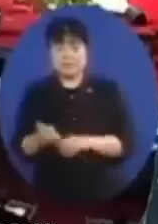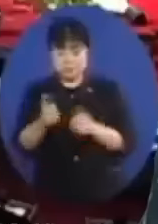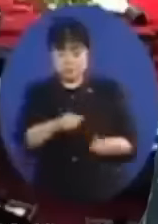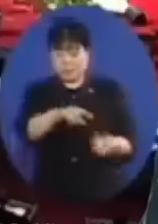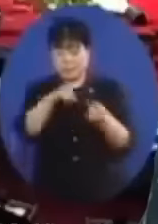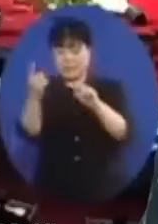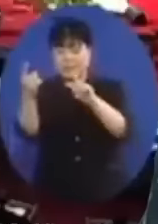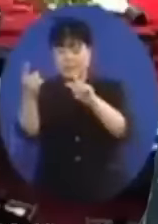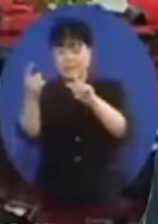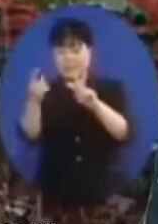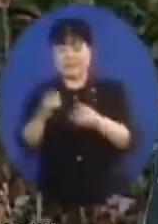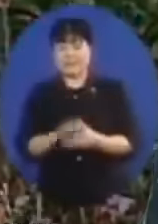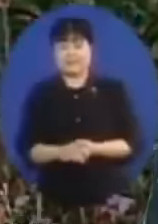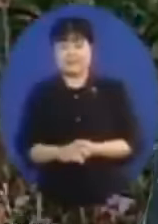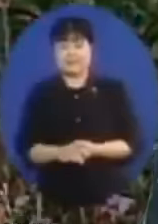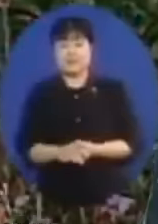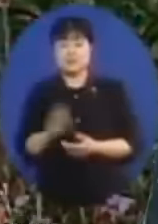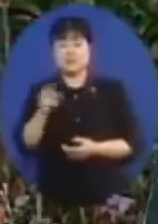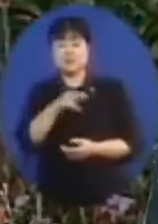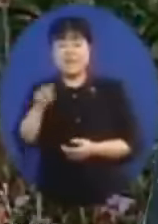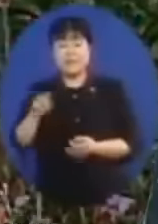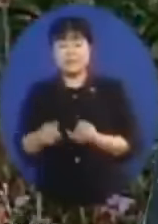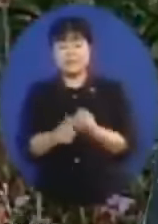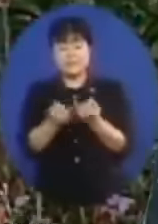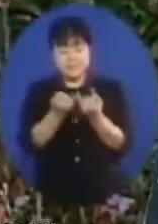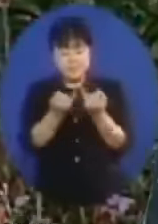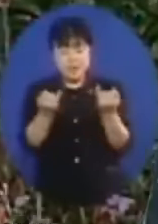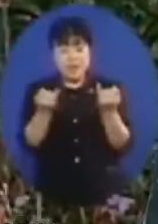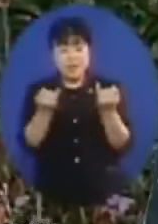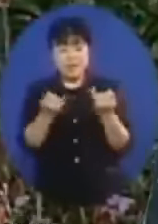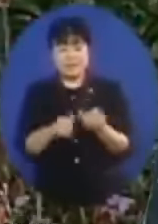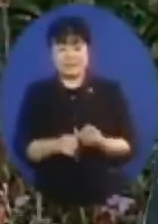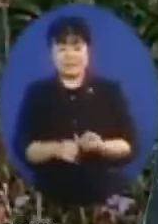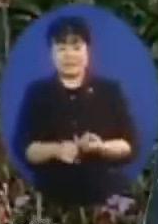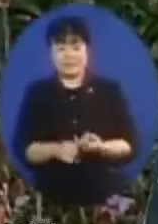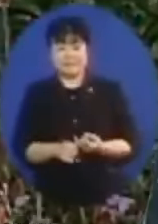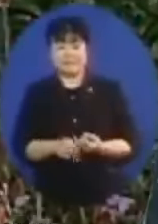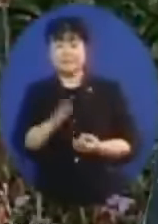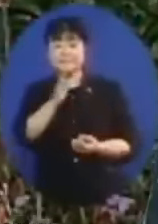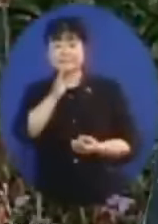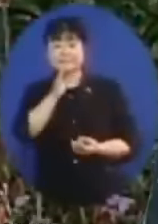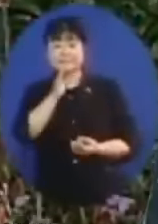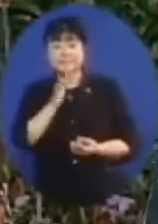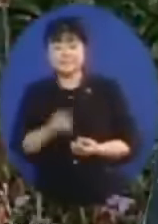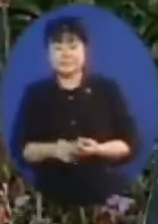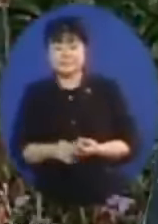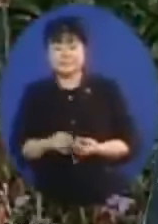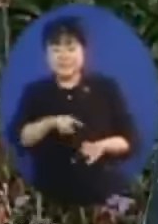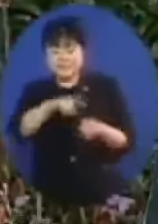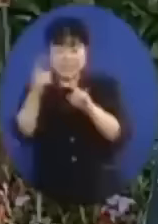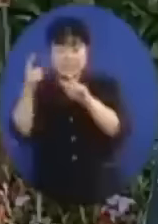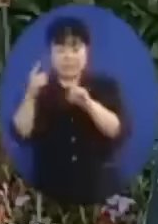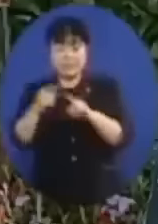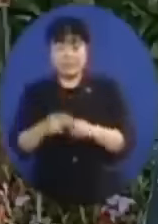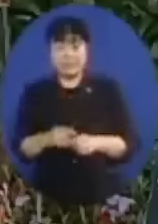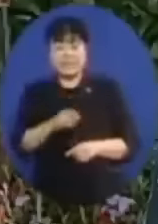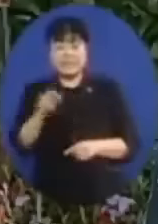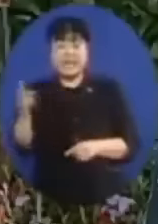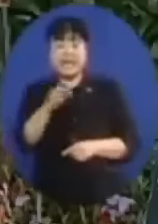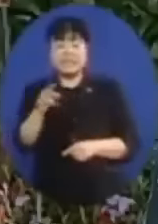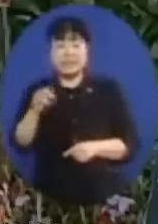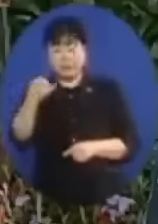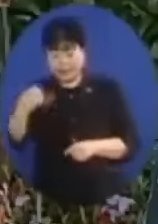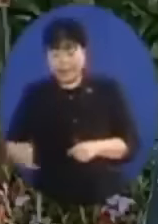죽었다가 살아났고 수넴 여인의 아들이 왕하 4장 32절로 35절에 보면 살아났고 야이로의 딸이 마가복음